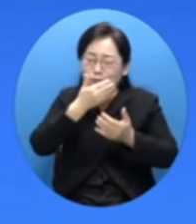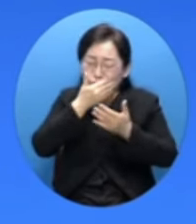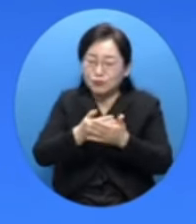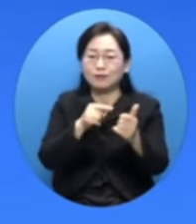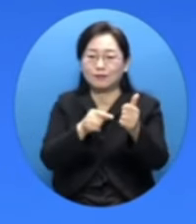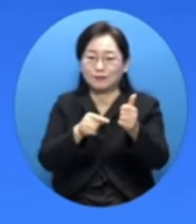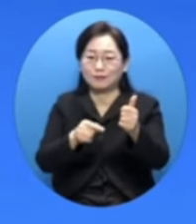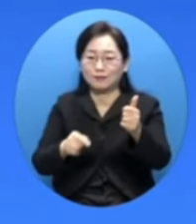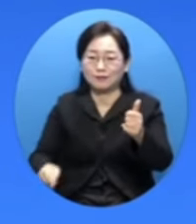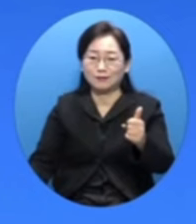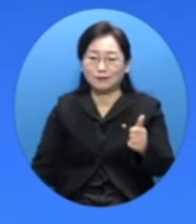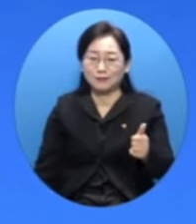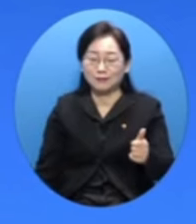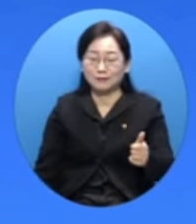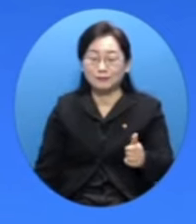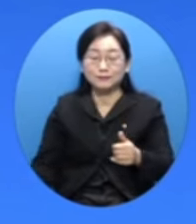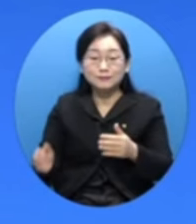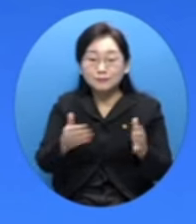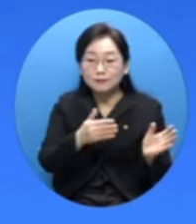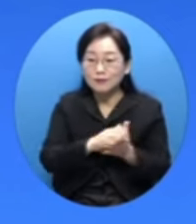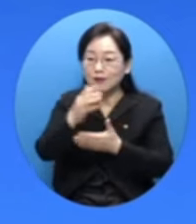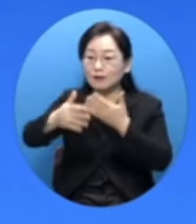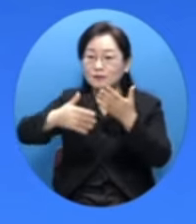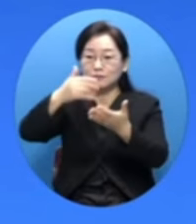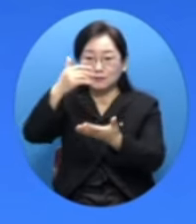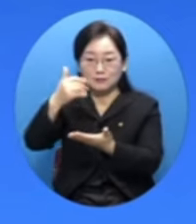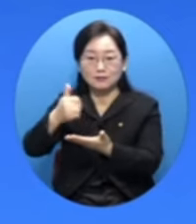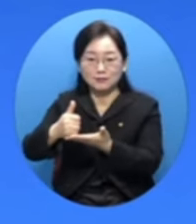것입니다. 그런데 하나님께서